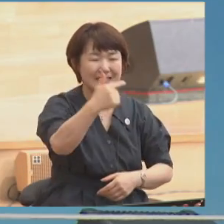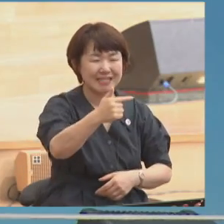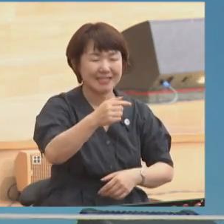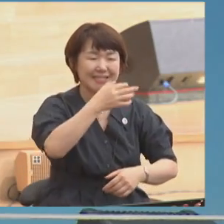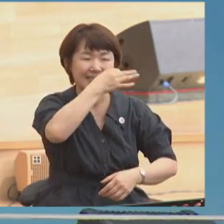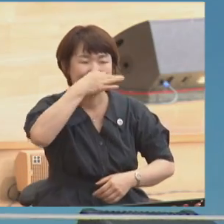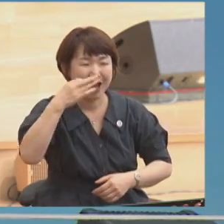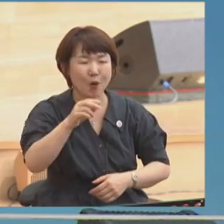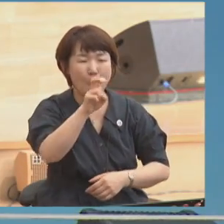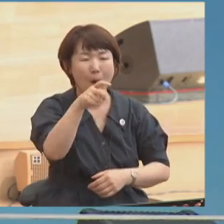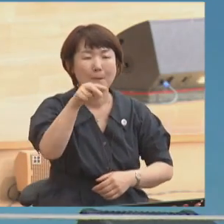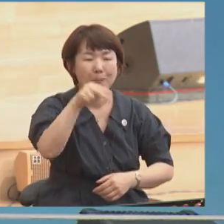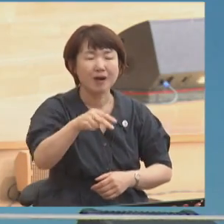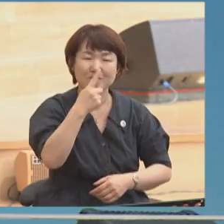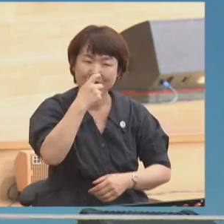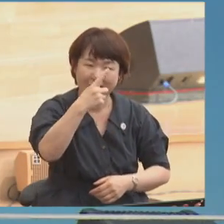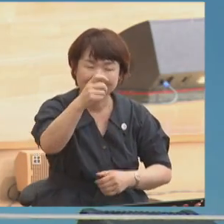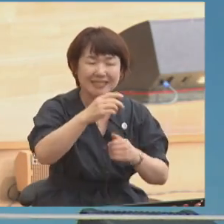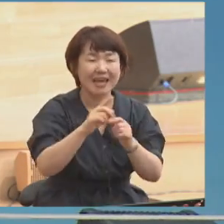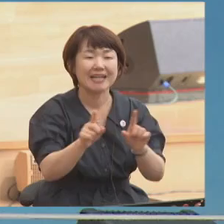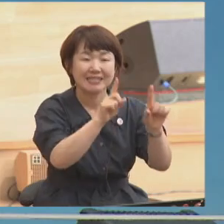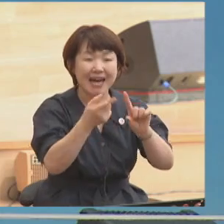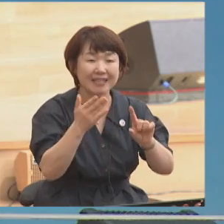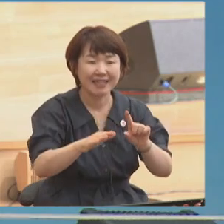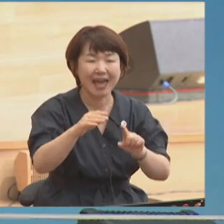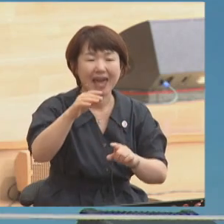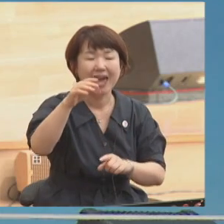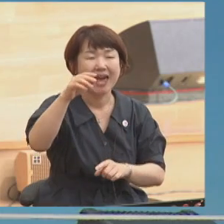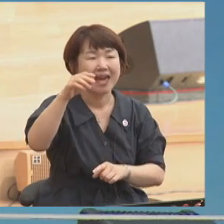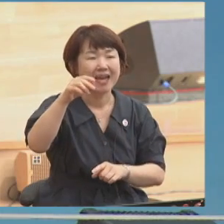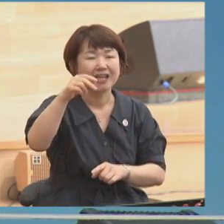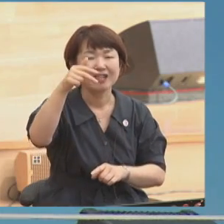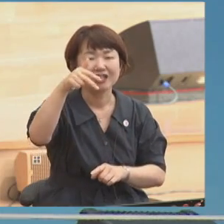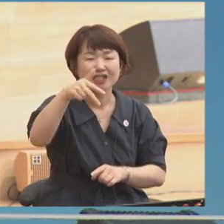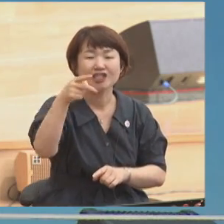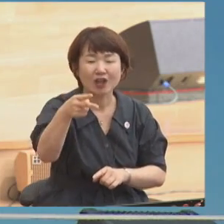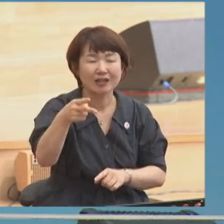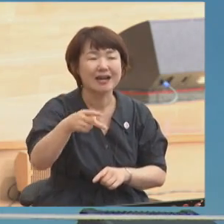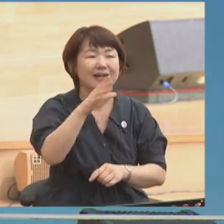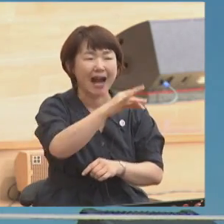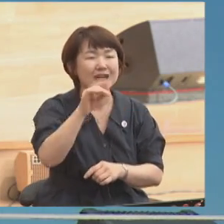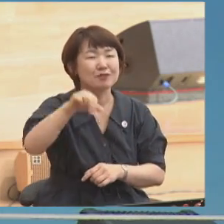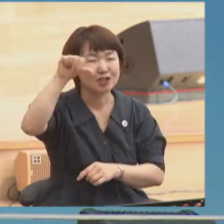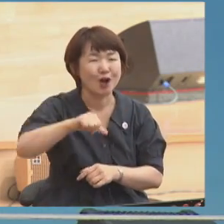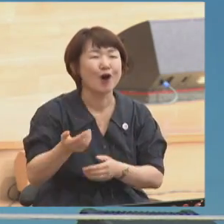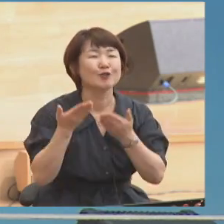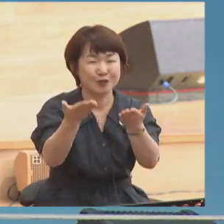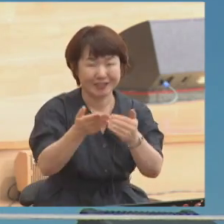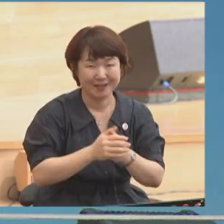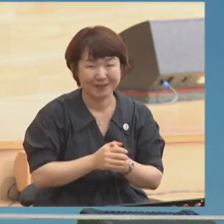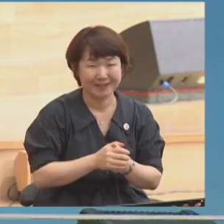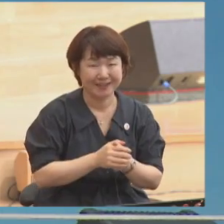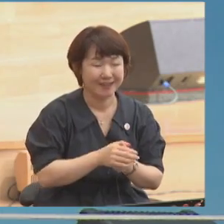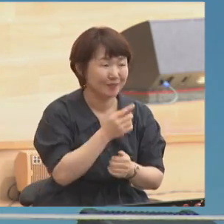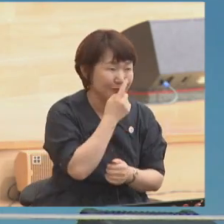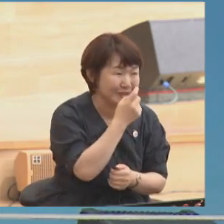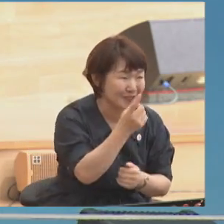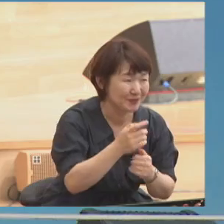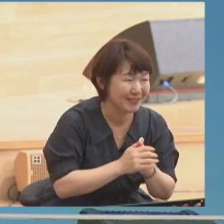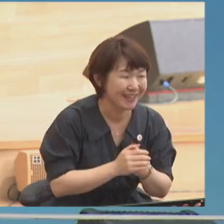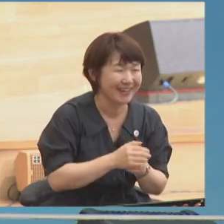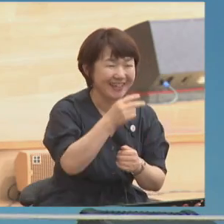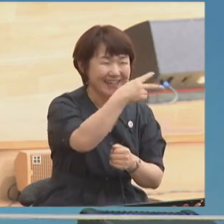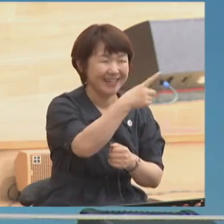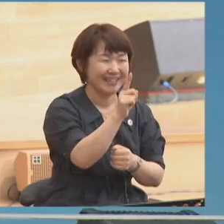신나고 멋지게 살되 가끔은 져주자. 괜찮나요? 야, 건배사까지 설교 때 다 가르쳐준다.